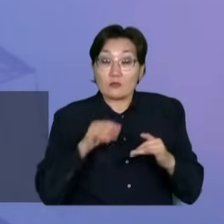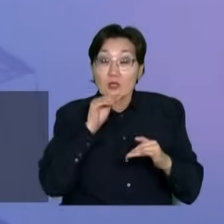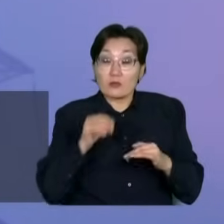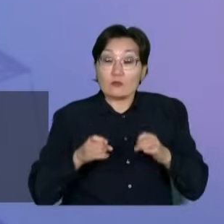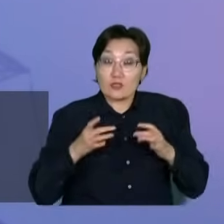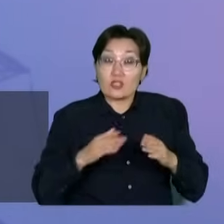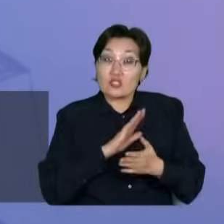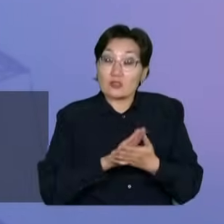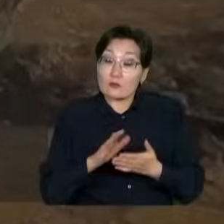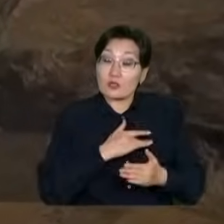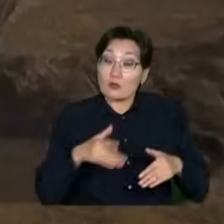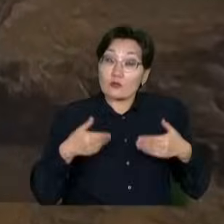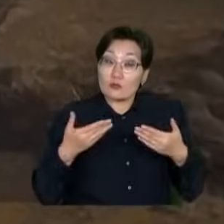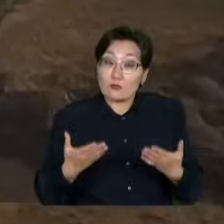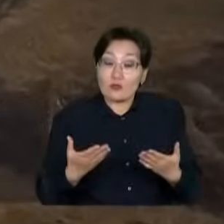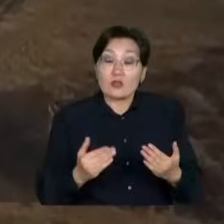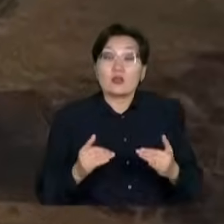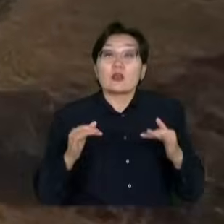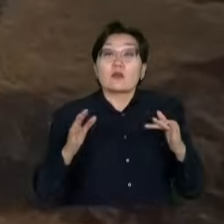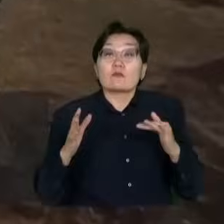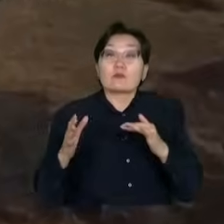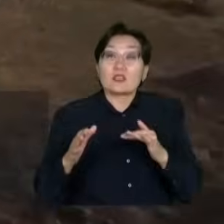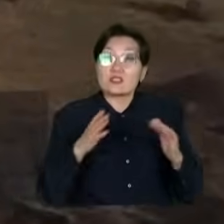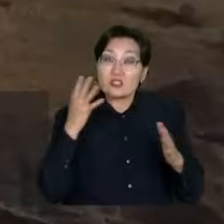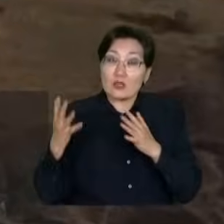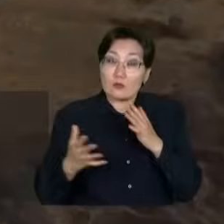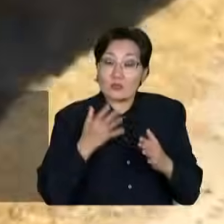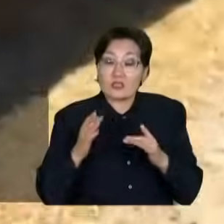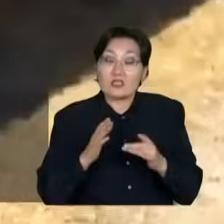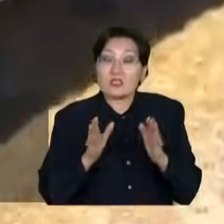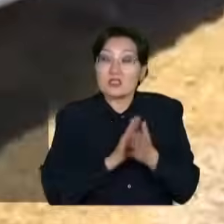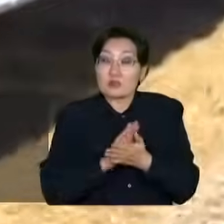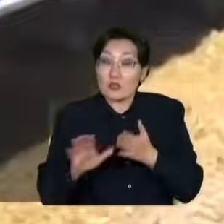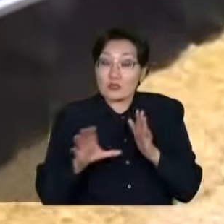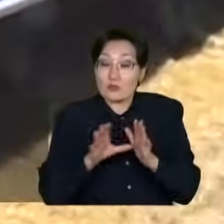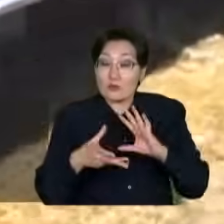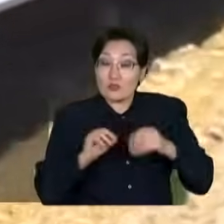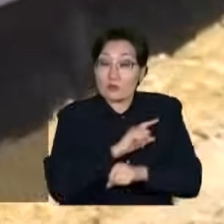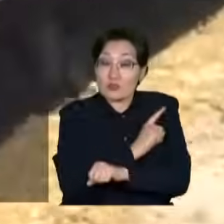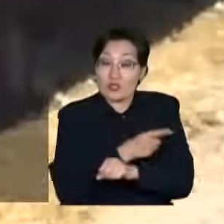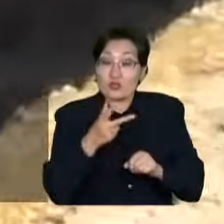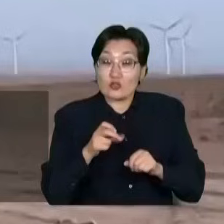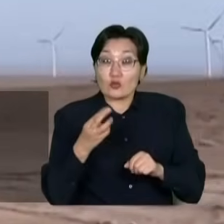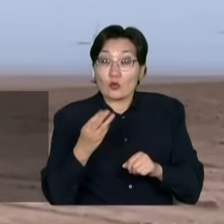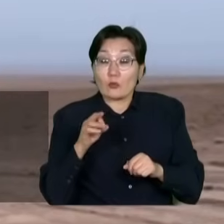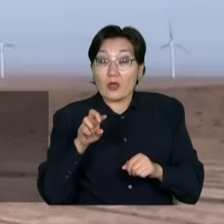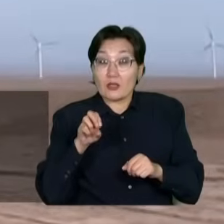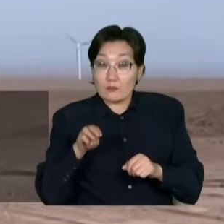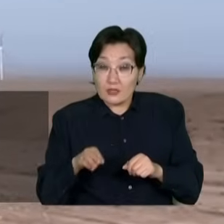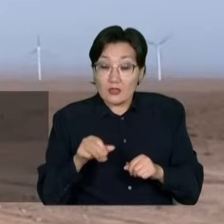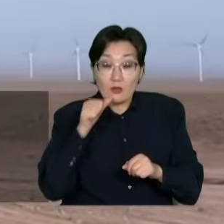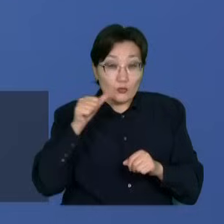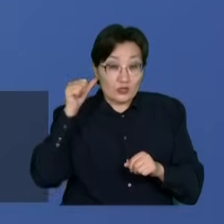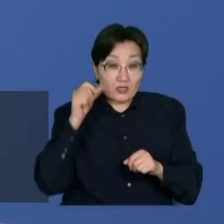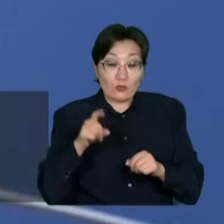мерекесімен шын жүректен құттықтаймын. Күн мен су желден алынатын өңірдегі таза энергияның жалпы қуаты 304 мегаватқа жеткен. Былтырдың